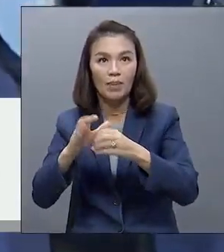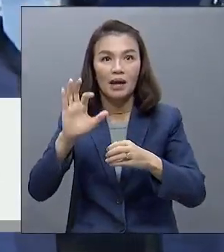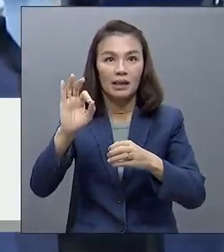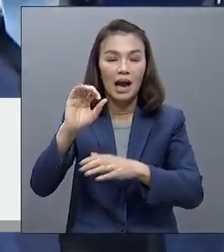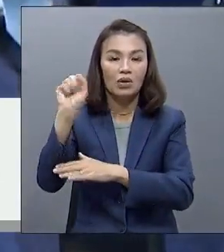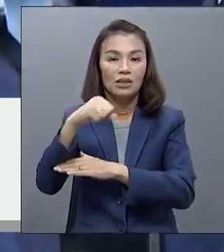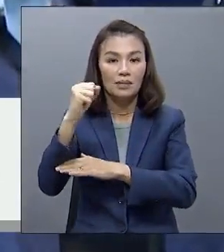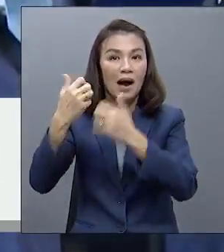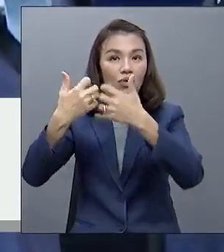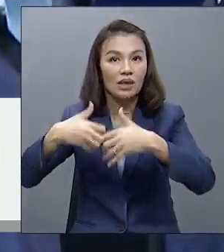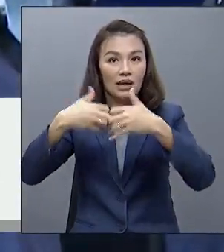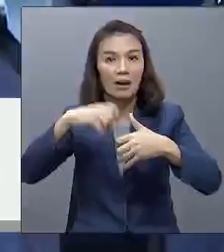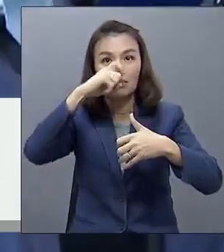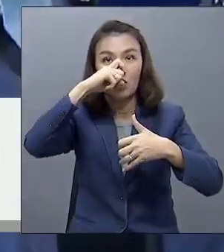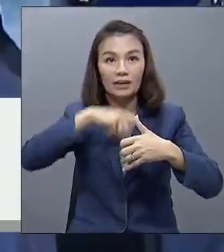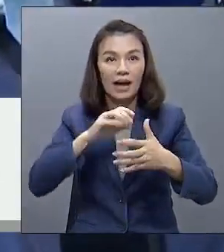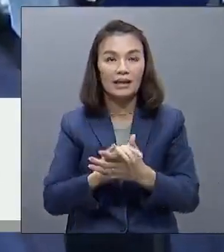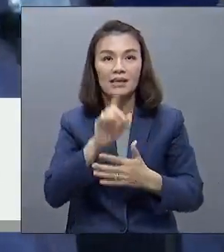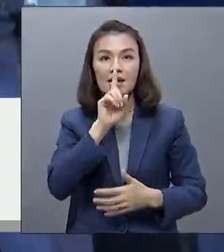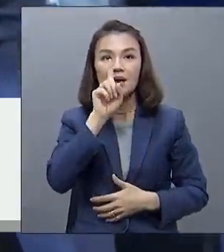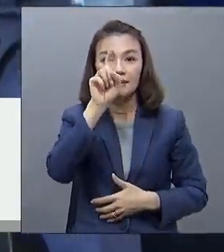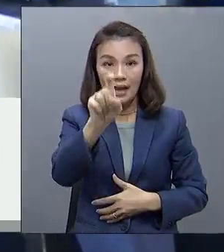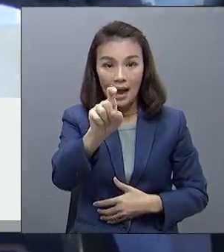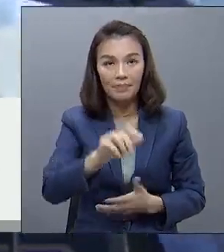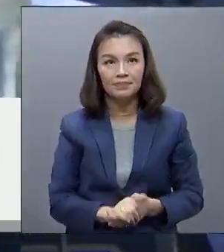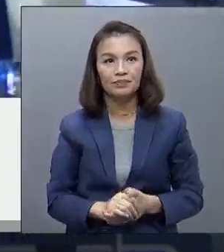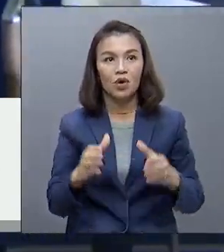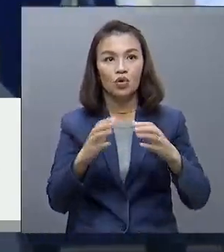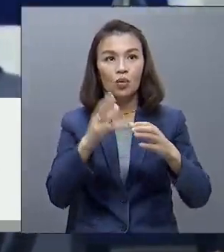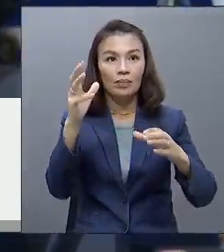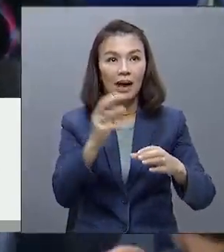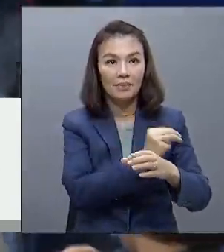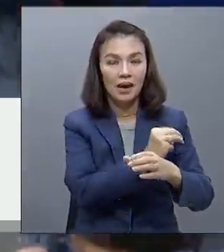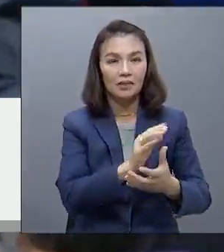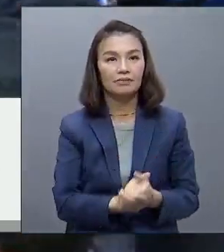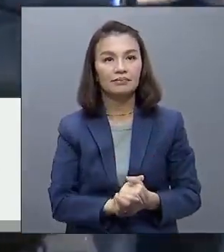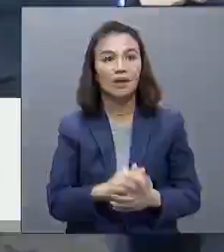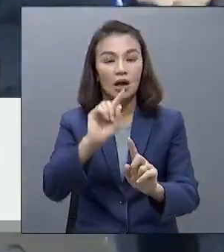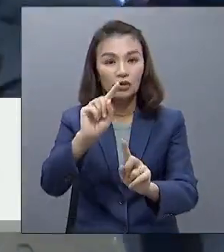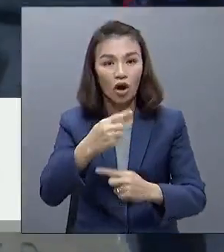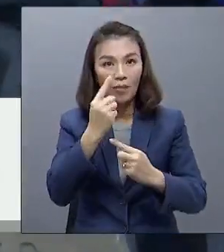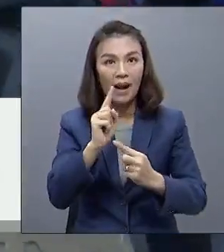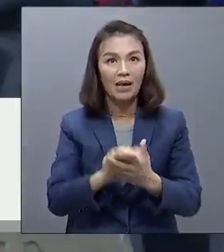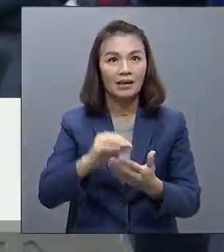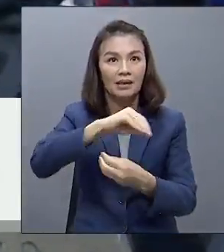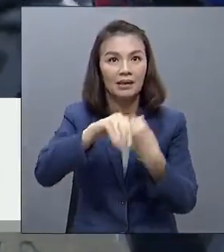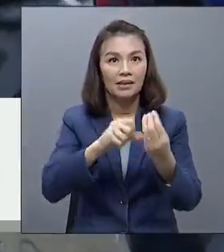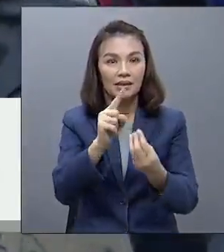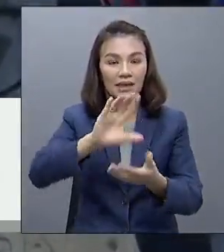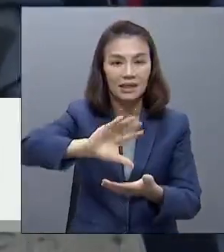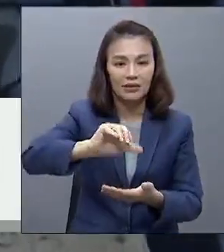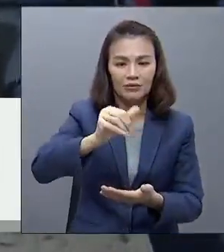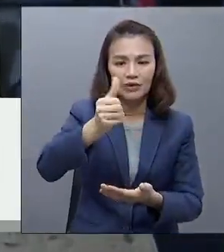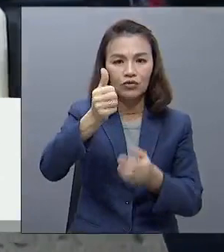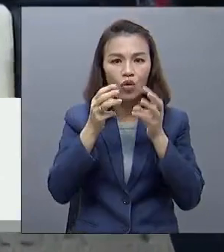อุตสาหกรรมแห่งประเทศไทยนะคะคำถามแรกที่ส่งไปให้กับตัวแทนพรรคการเมืองก็คือว่าประเด็นการฟื้นฟูเศรษฐกิจไทยจะทำยังไง